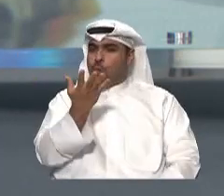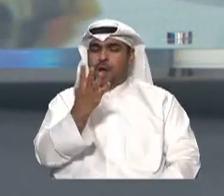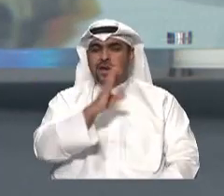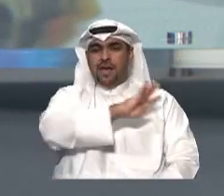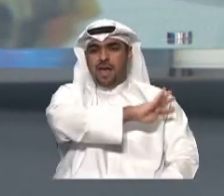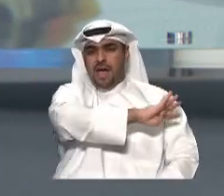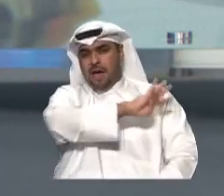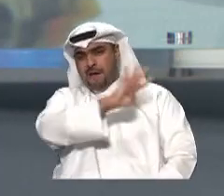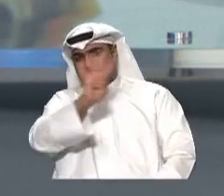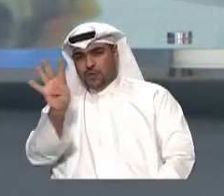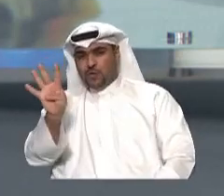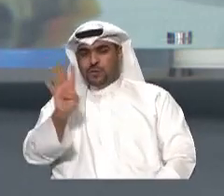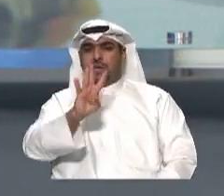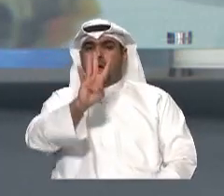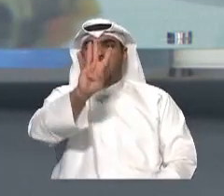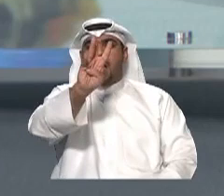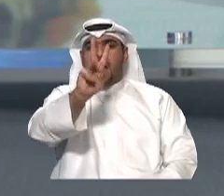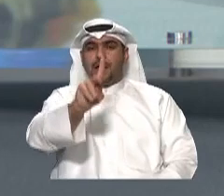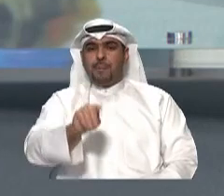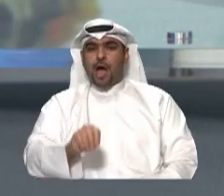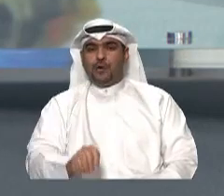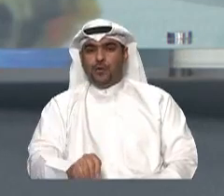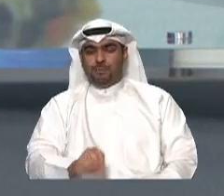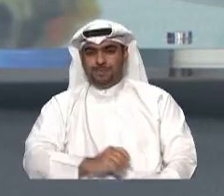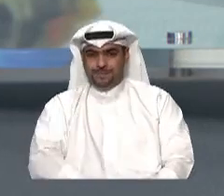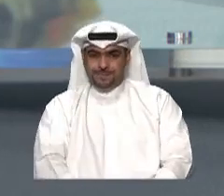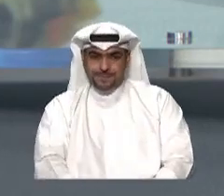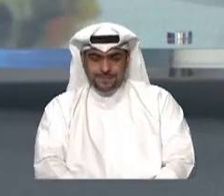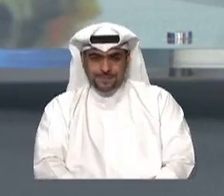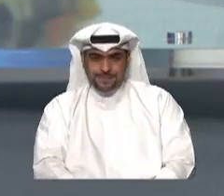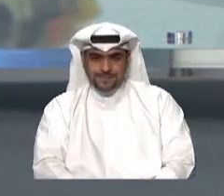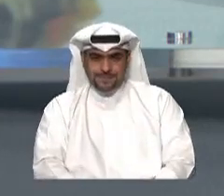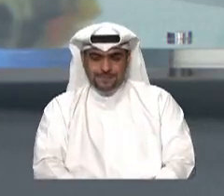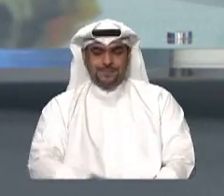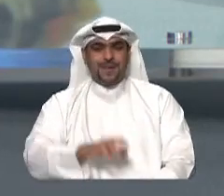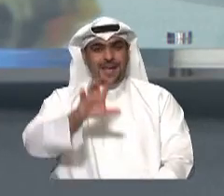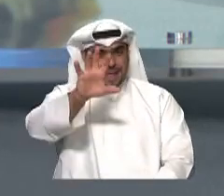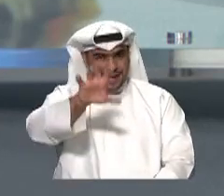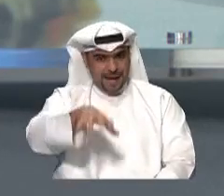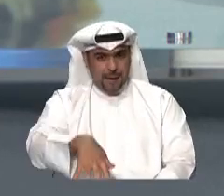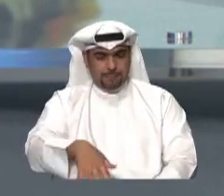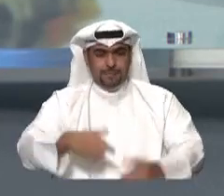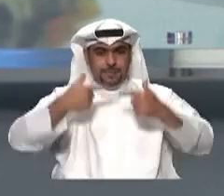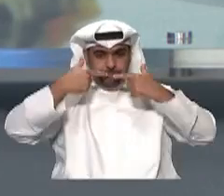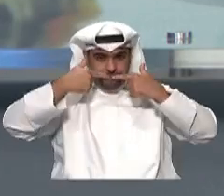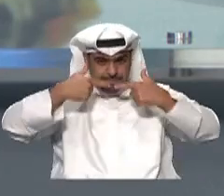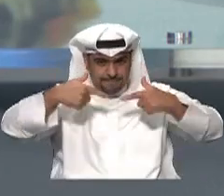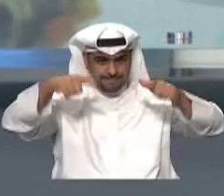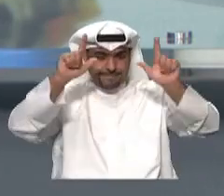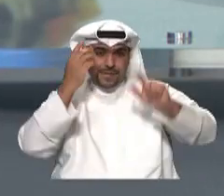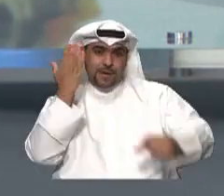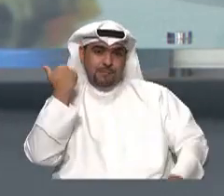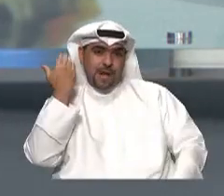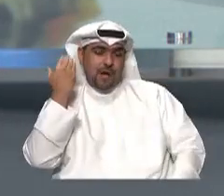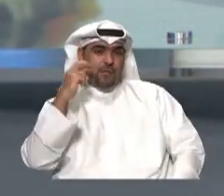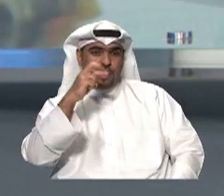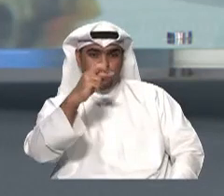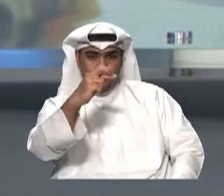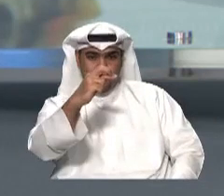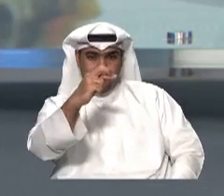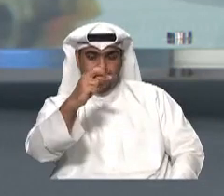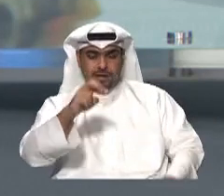المعنوي والعلاقات العامة في وزارة الدفاع. نعم، الحملة بدأت منذ يوم الأحد الماضي وحتى يوم أمس